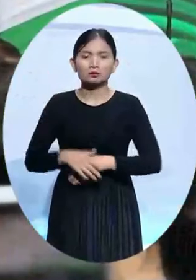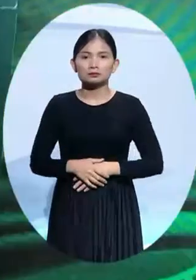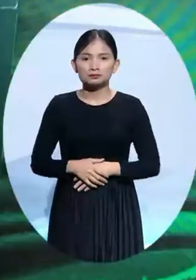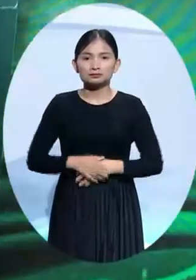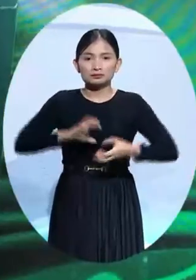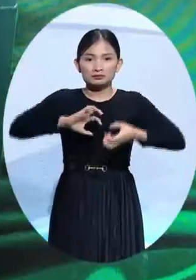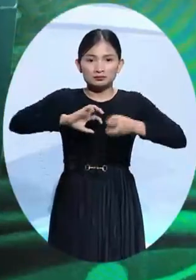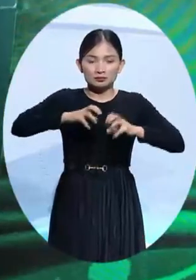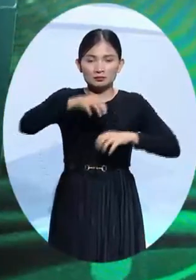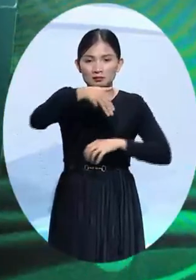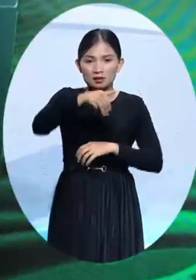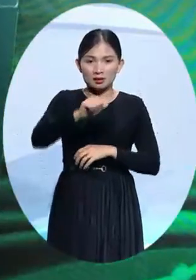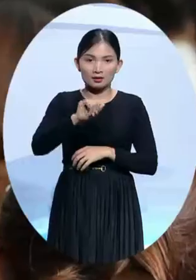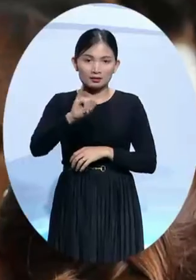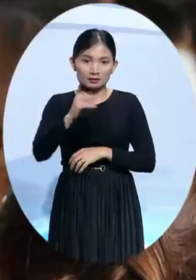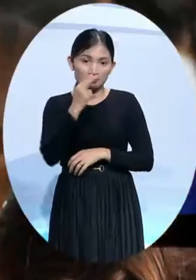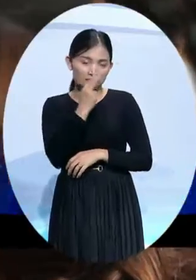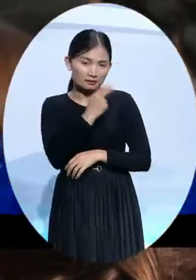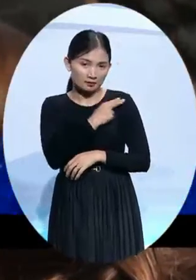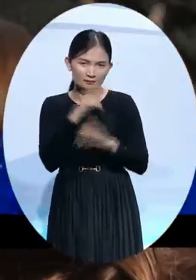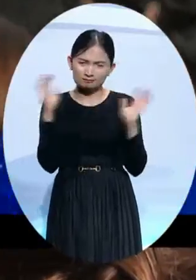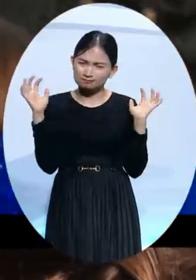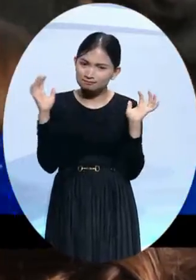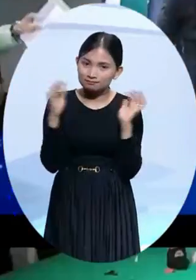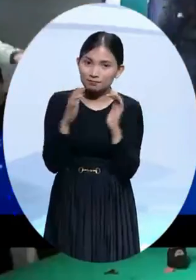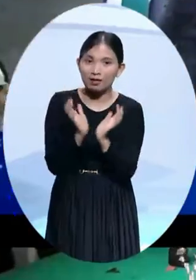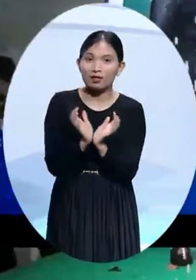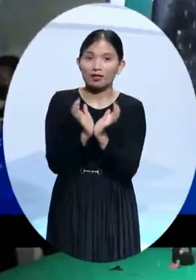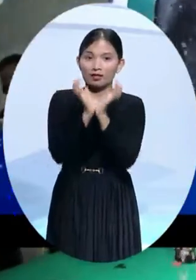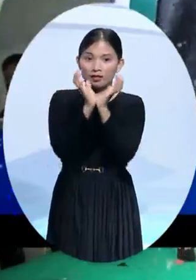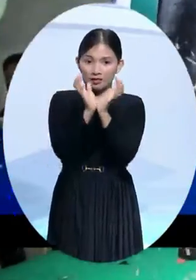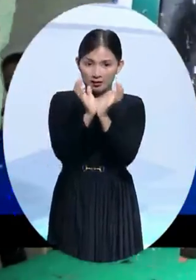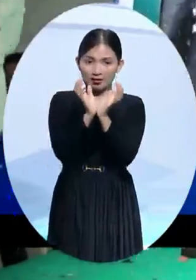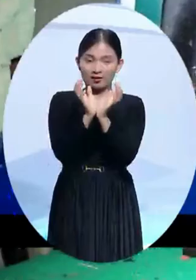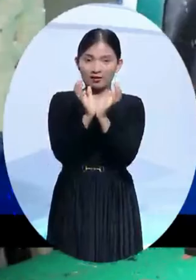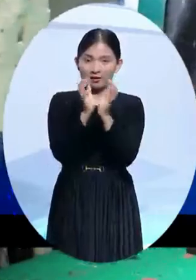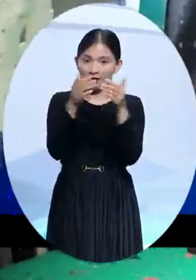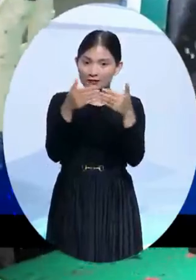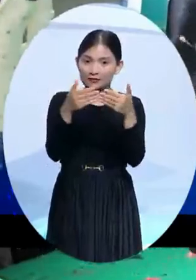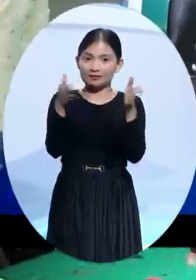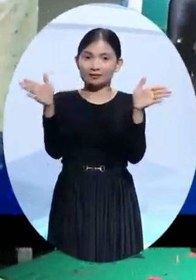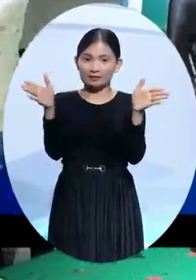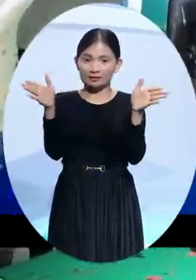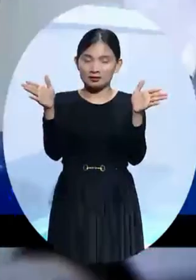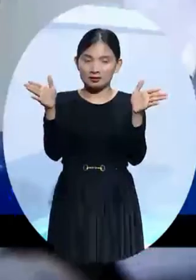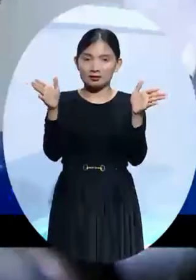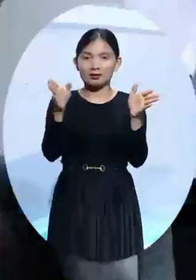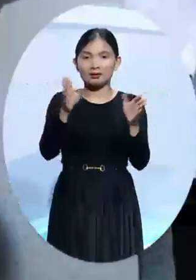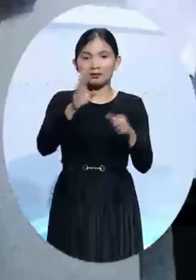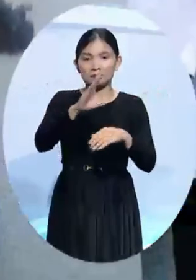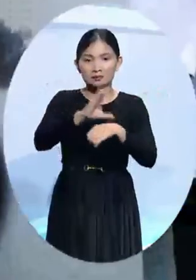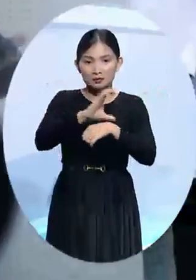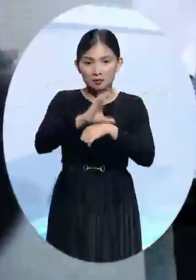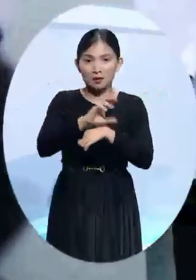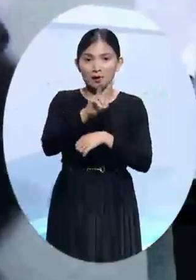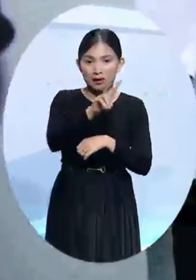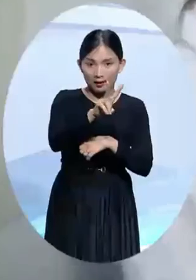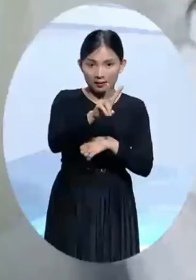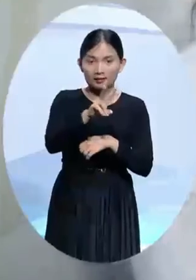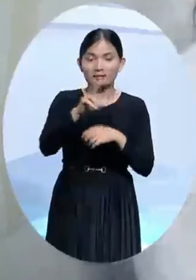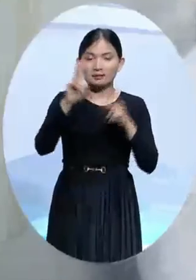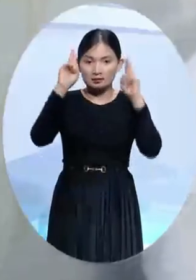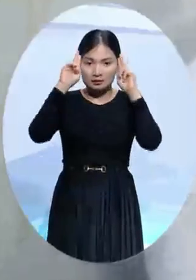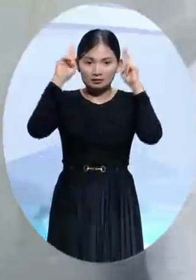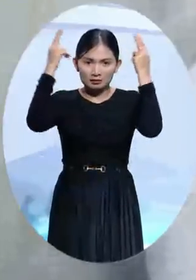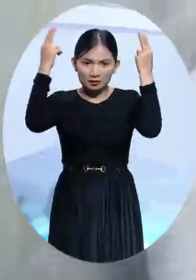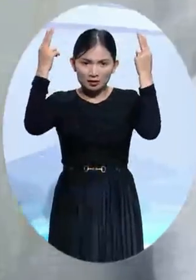Công ty MAI Việt Nam vừa tổ chức lễ khánh thành nâng cấp nhà máy tại khu công nghiệp Biên Hòa 2, tỉnh Đồng Nai với các quy trình sản xuất